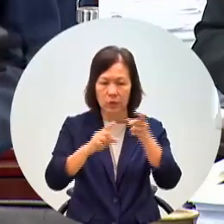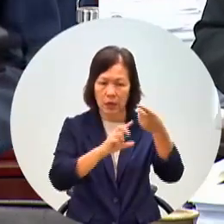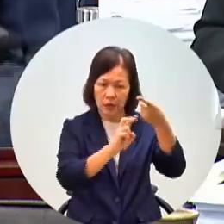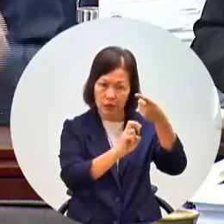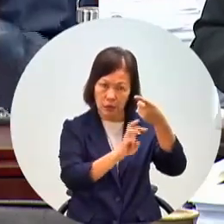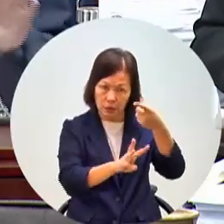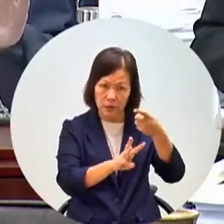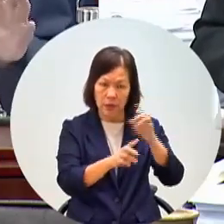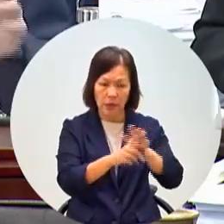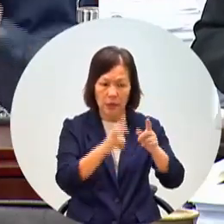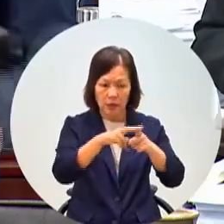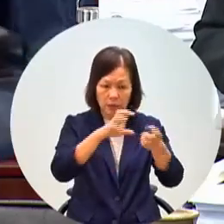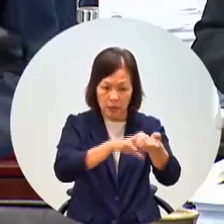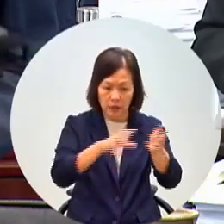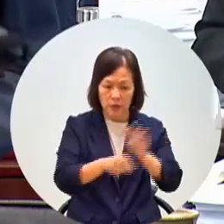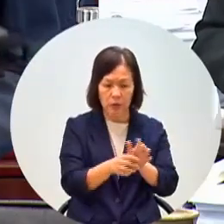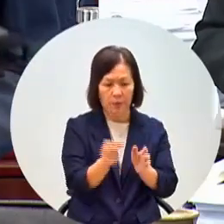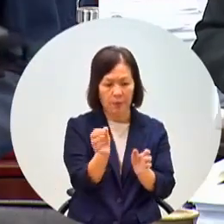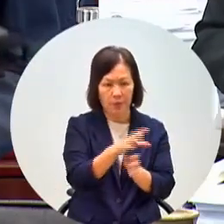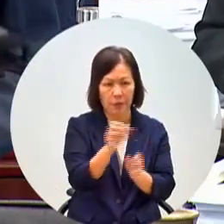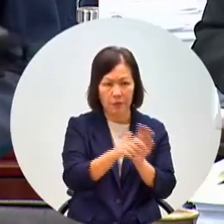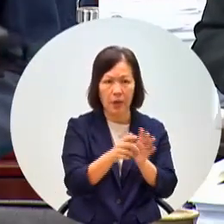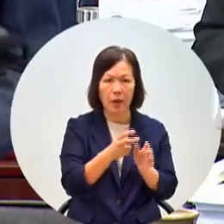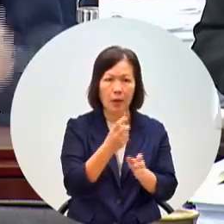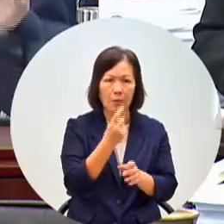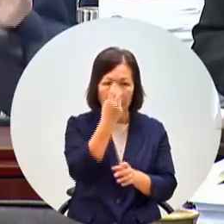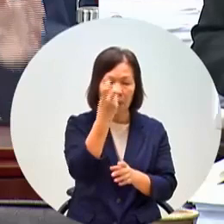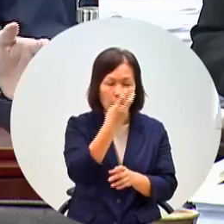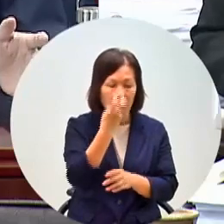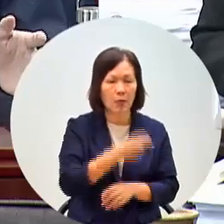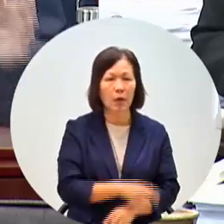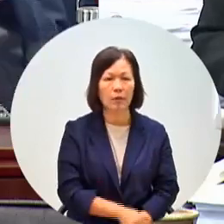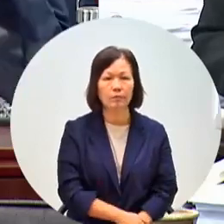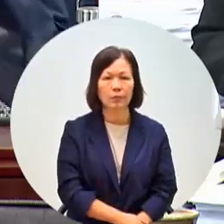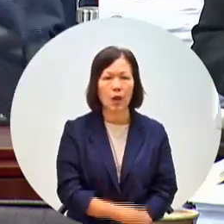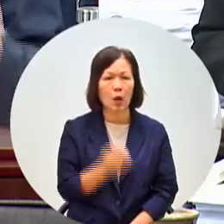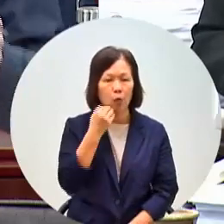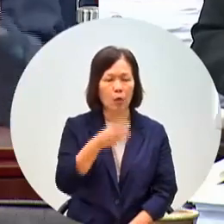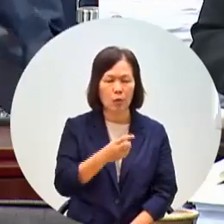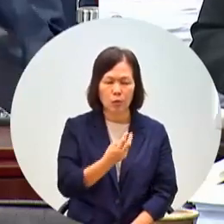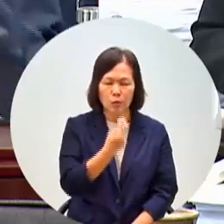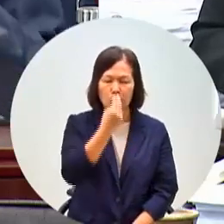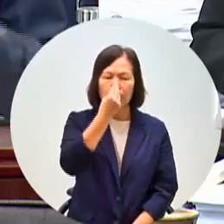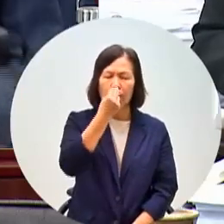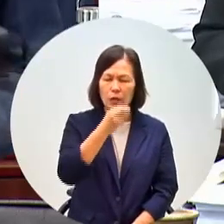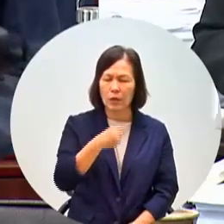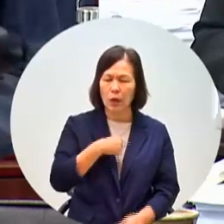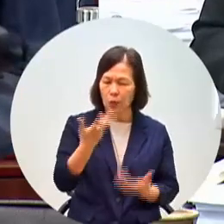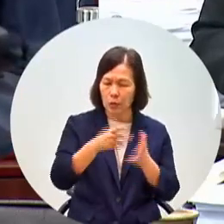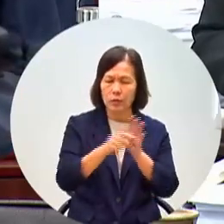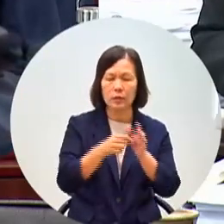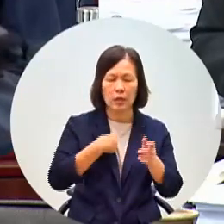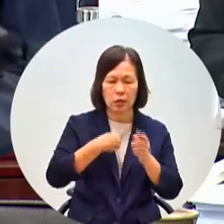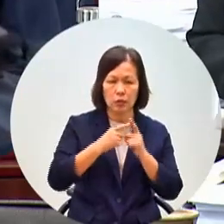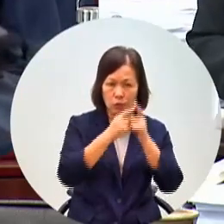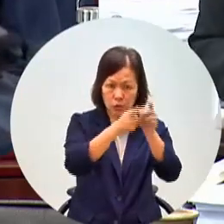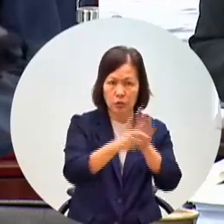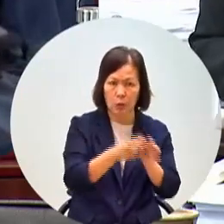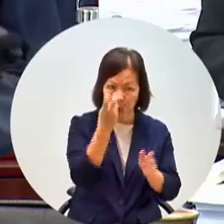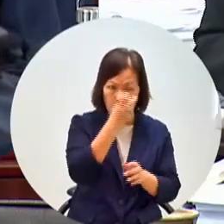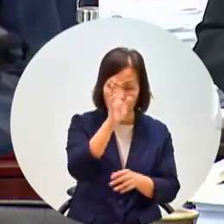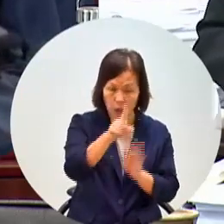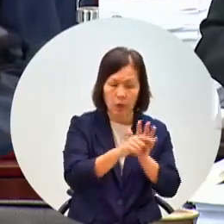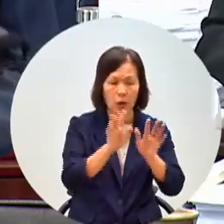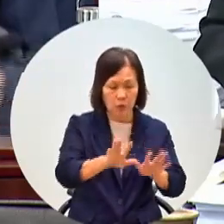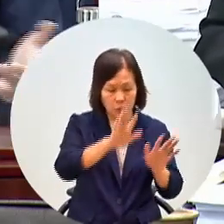1月23号在诊所免费快筛、哦、只要呼吸道症状你去诊所就可以快筛， 就是一定要有症